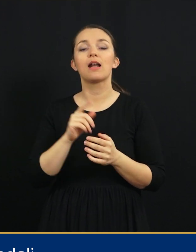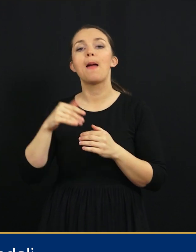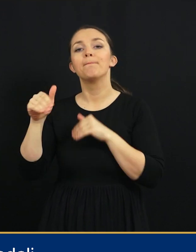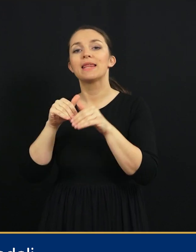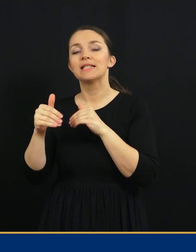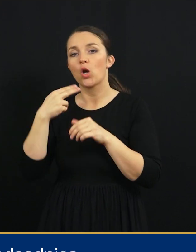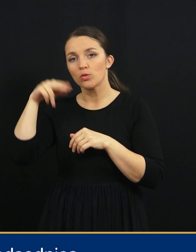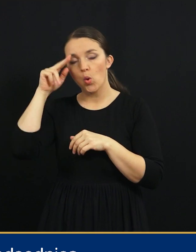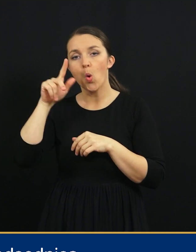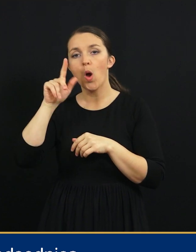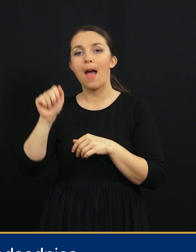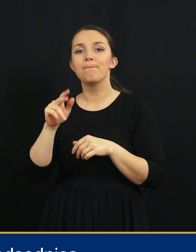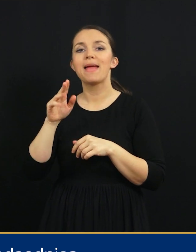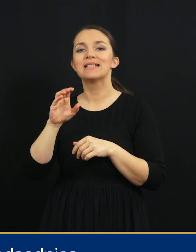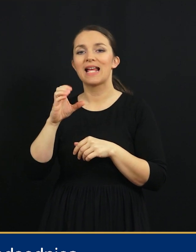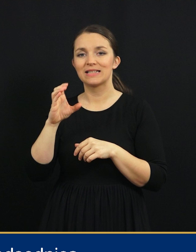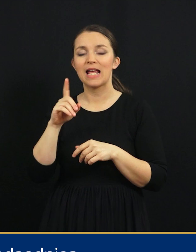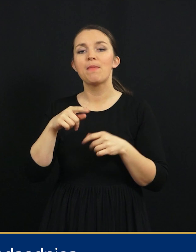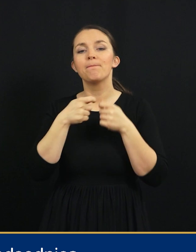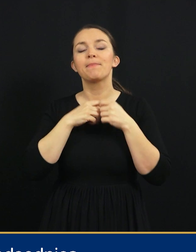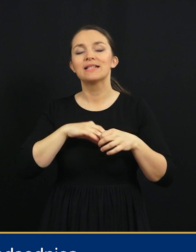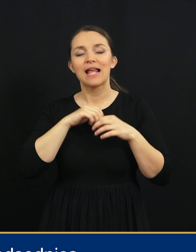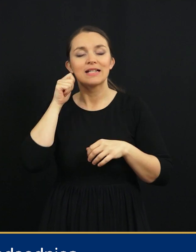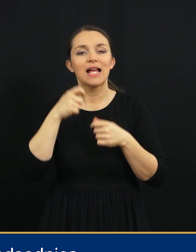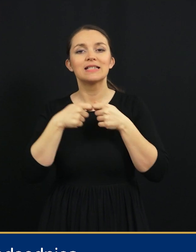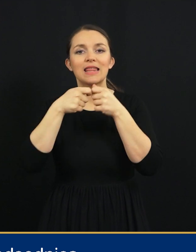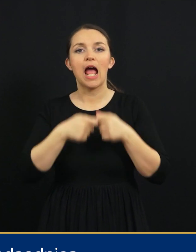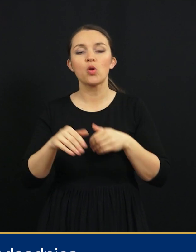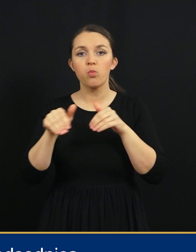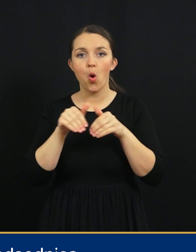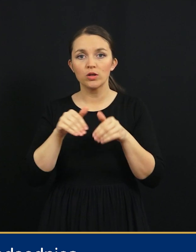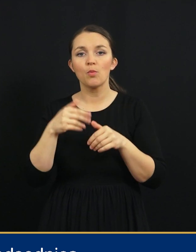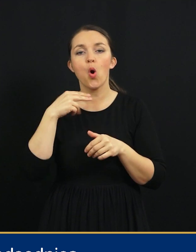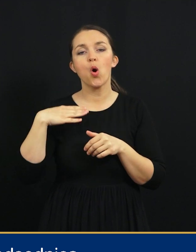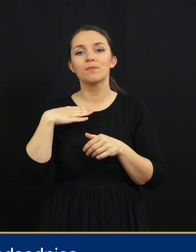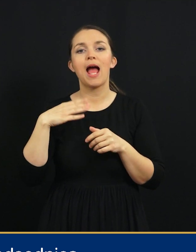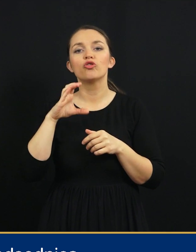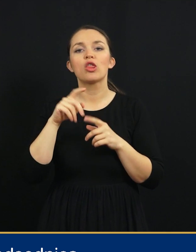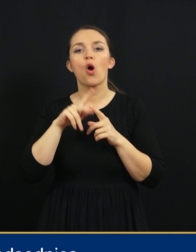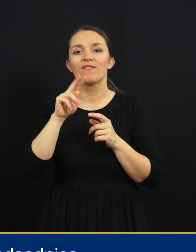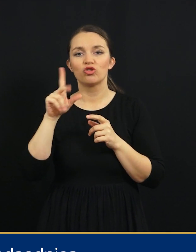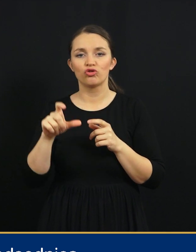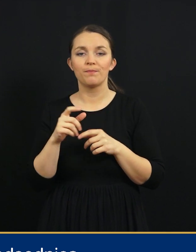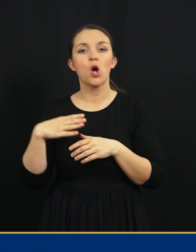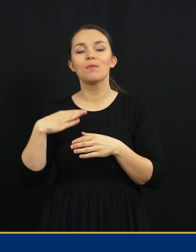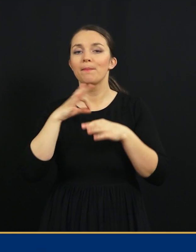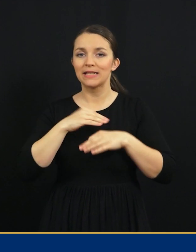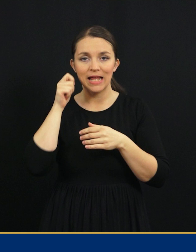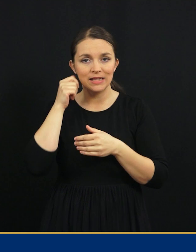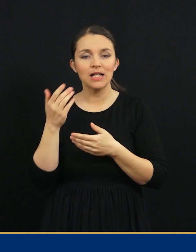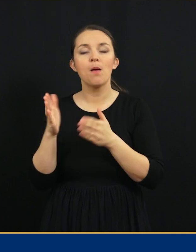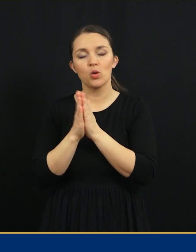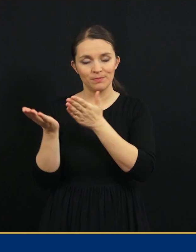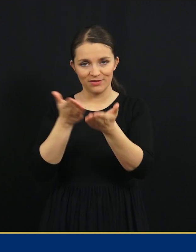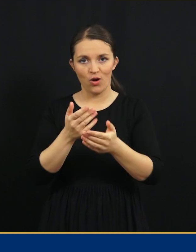Pirc Musar, minister gospod Luka Mesec in predsednica Sindikata upokojencev gospa Četkovič. Gospa